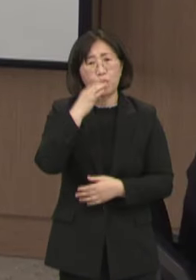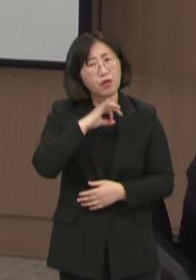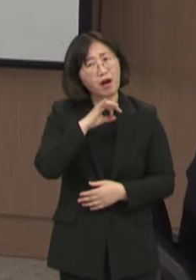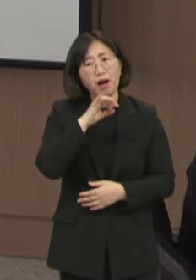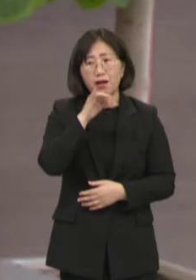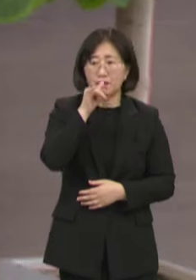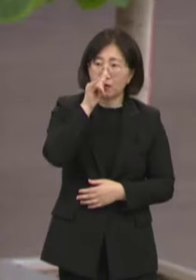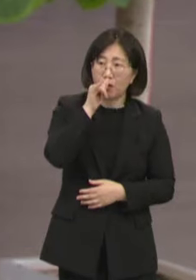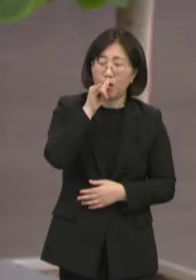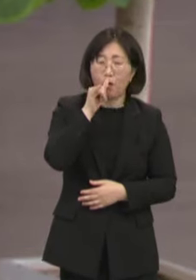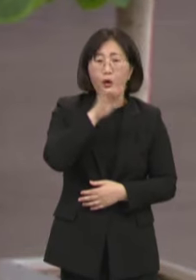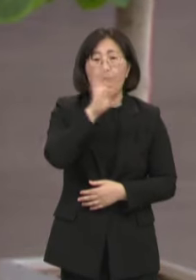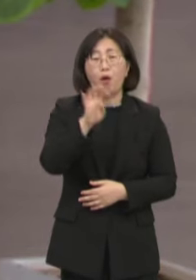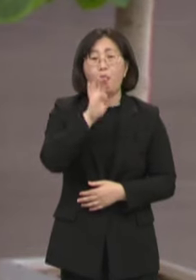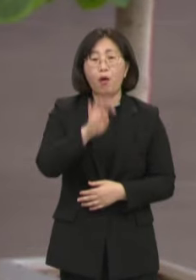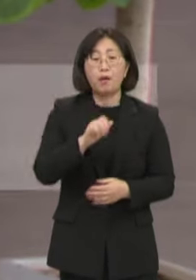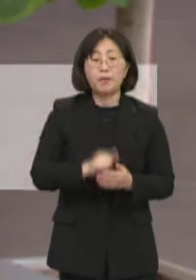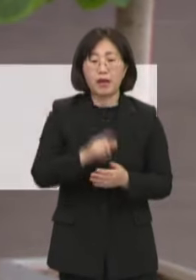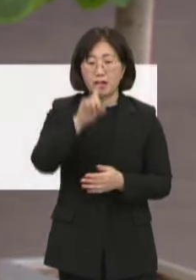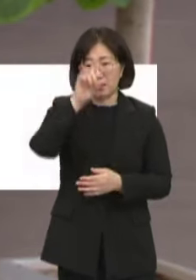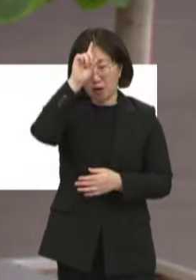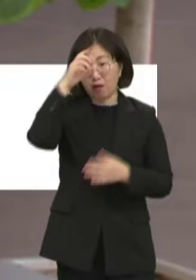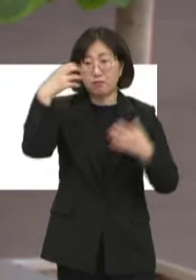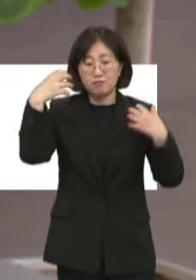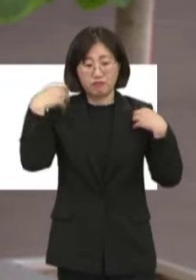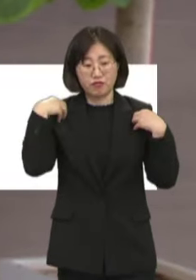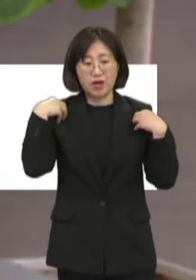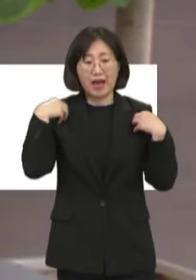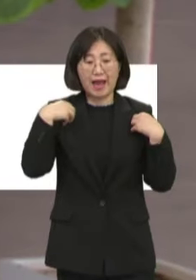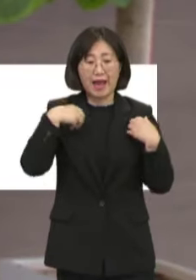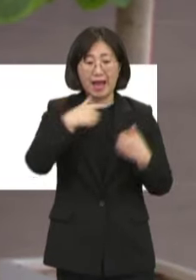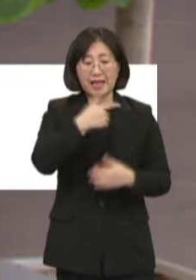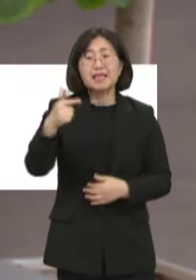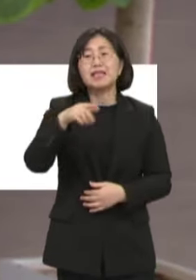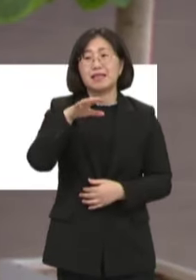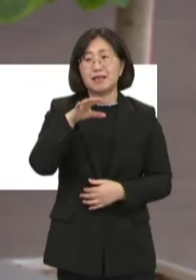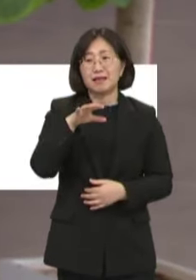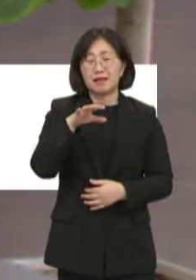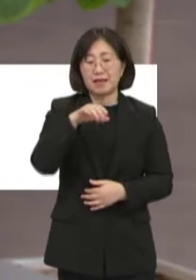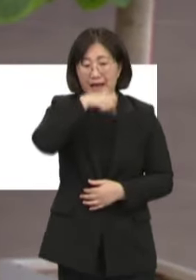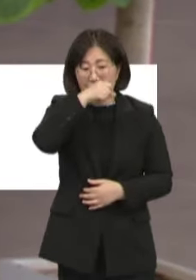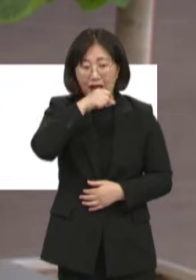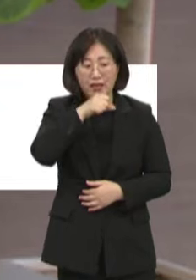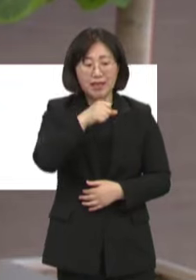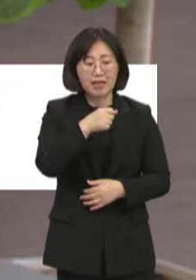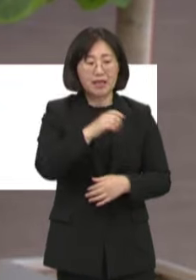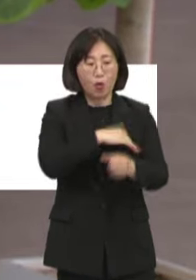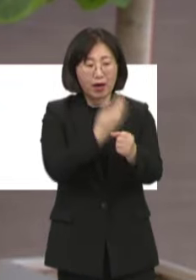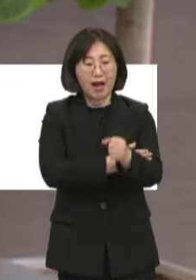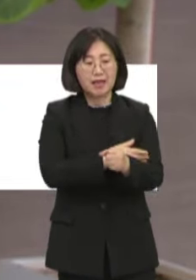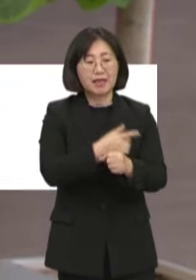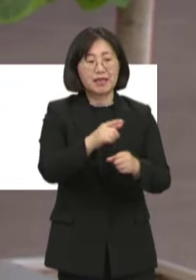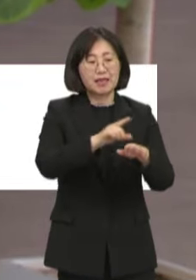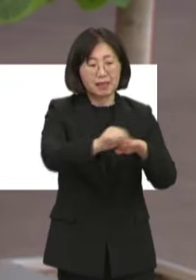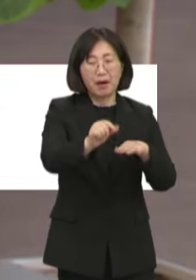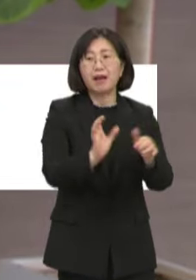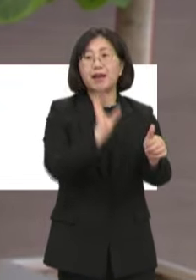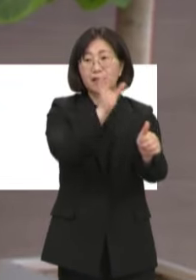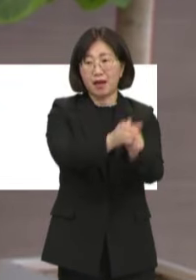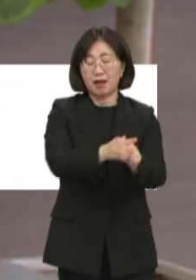의문시됩니다. 중앙정부의 어떤 막대한 예산, 그다음에 권한들이 지방정부로 대폭 이양돼야 된다고